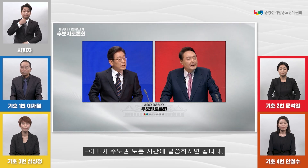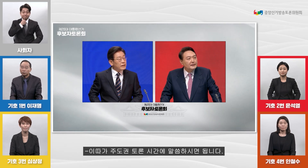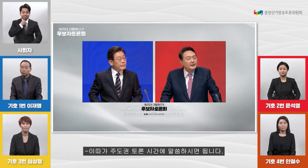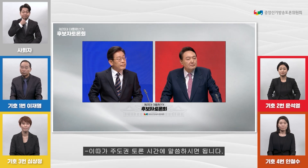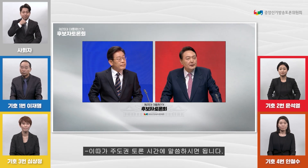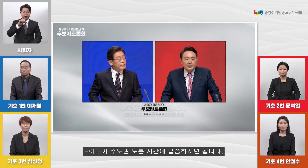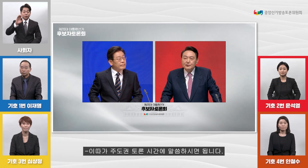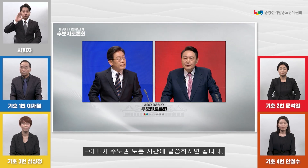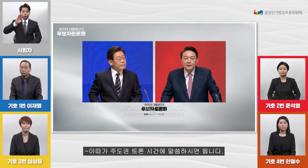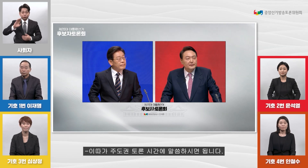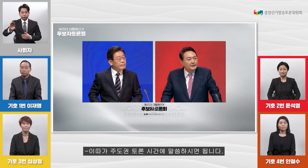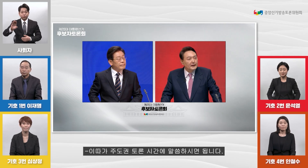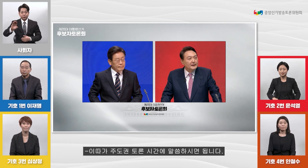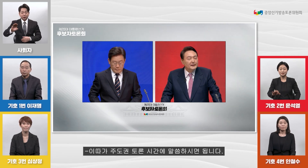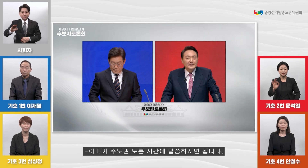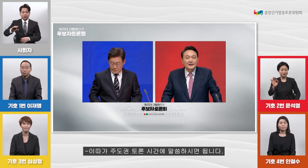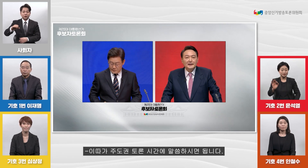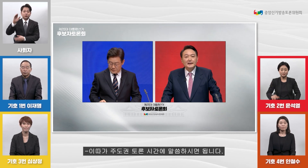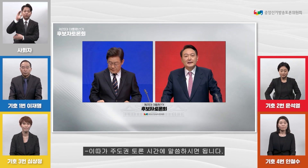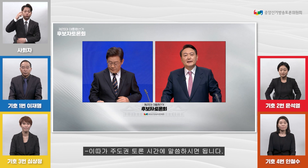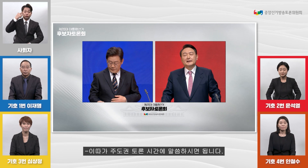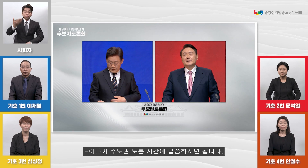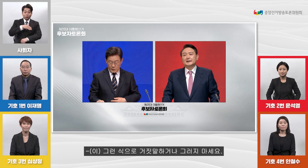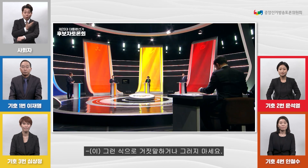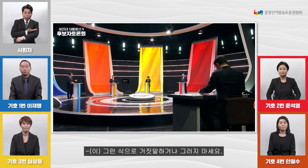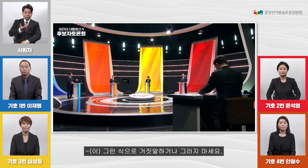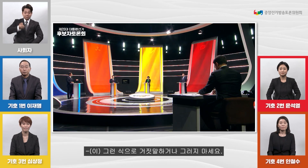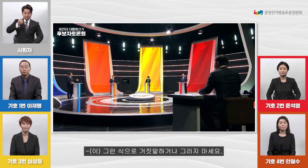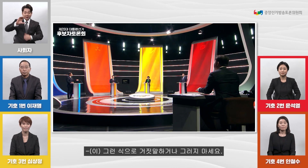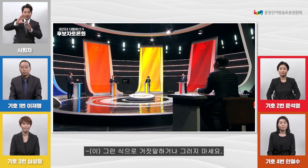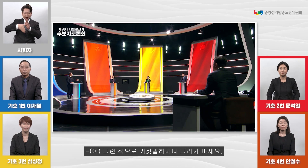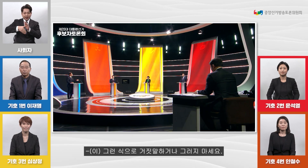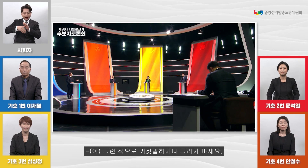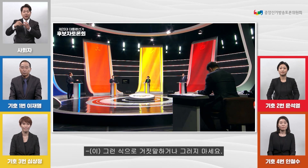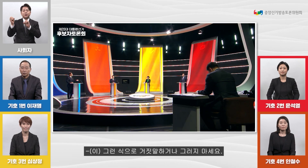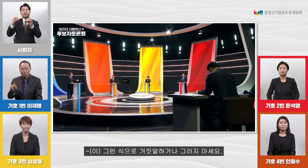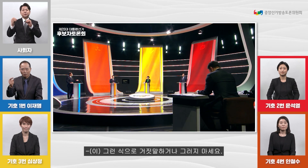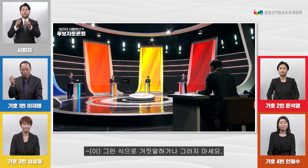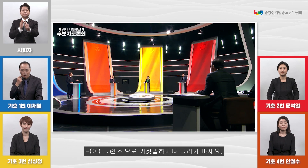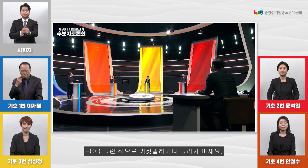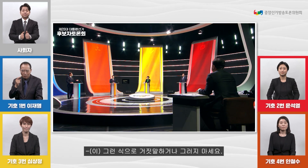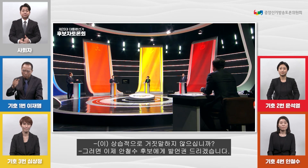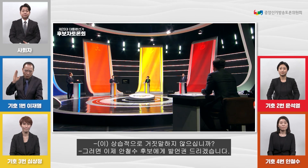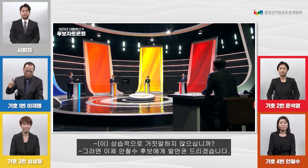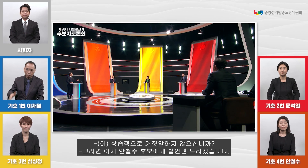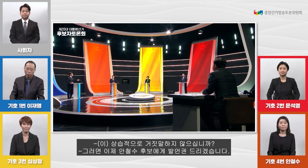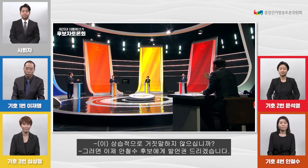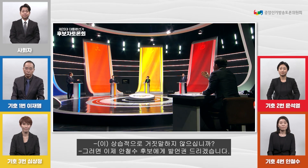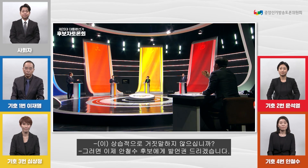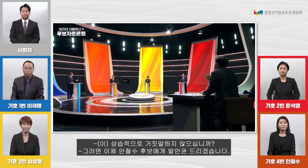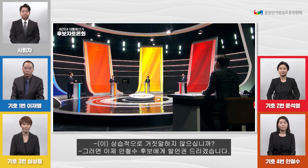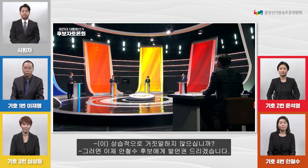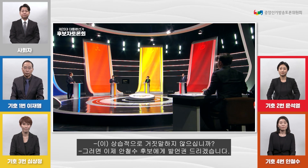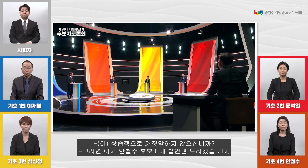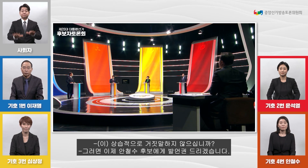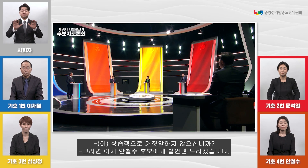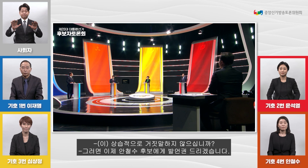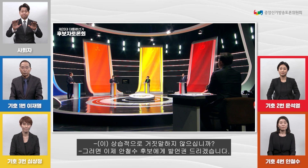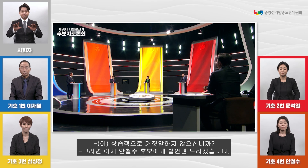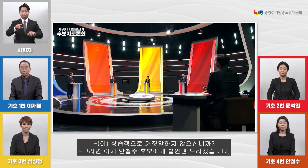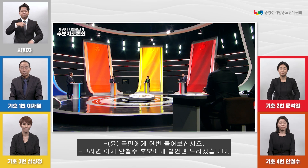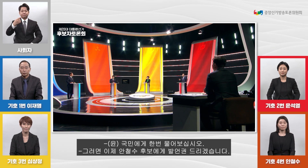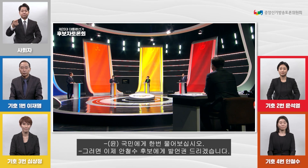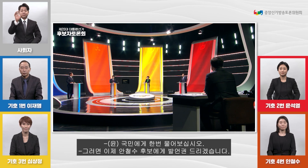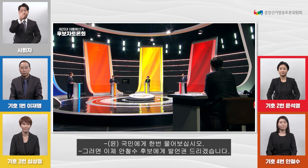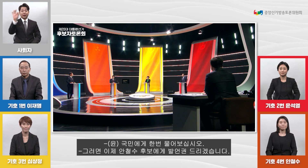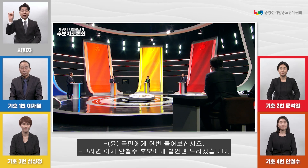이따가 주도권 토론 시간에 그러시죠. 말씀하시면 됩니다. 그런 식으로 거짓말하거나 그러지 마세요. 자, 상습적으로 그러면은 거짓말 하시지 않습니까? 안철수